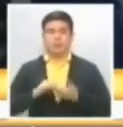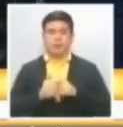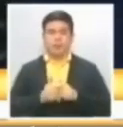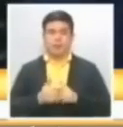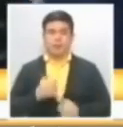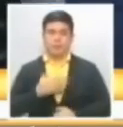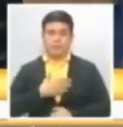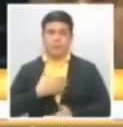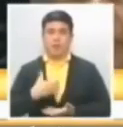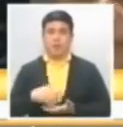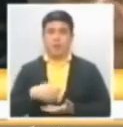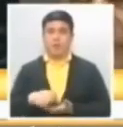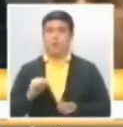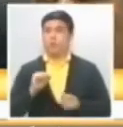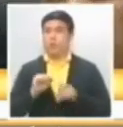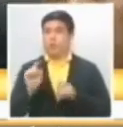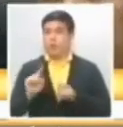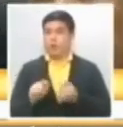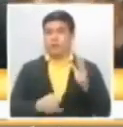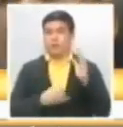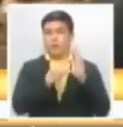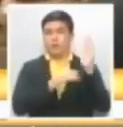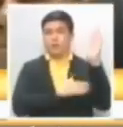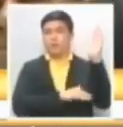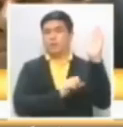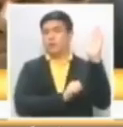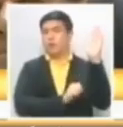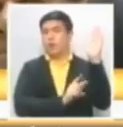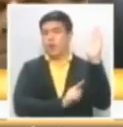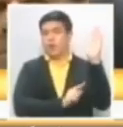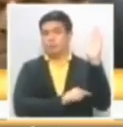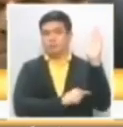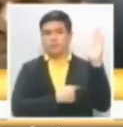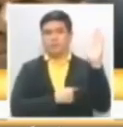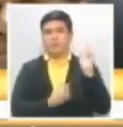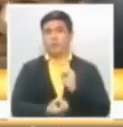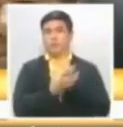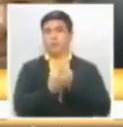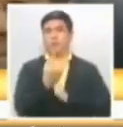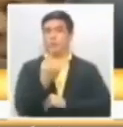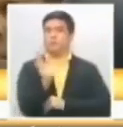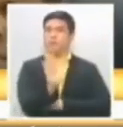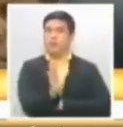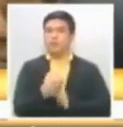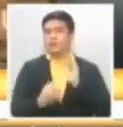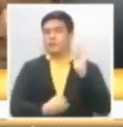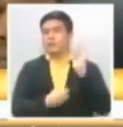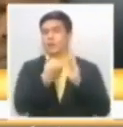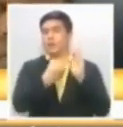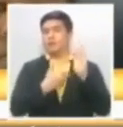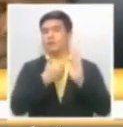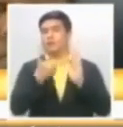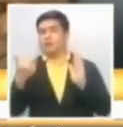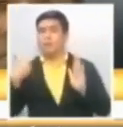ดต่อไปนี้ไม่ได้เกิดขึ้นเฉพาะจังหวัดสงขลาของกระผมนะครับน่าจะเกิดขึ้นกับหลายๆจังหวัดในประเทศไทยอย่างแน่นอ